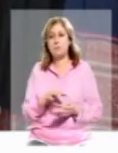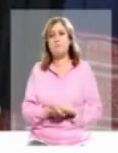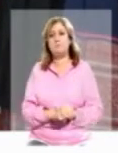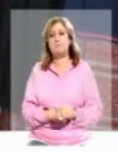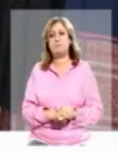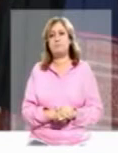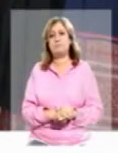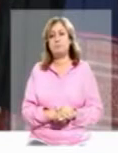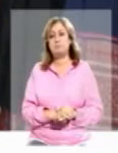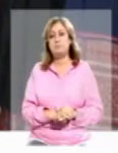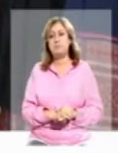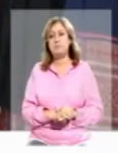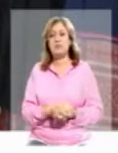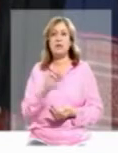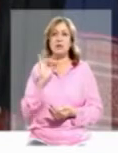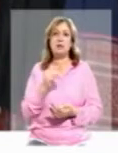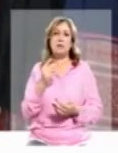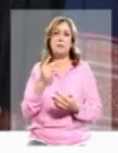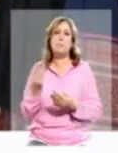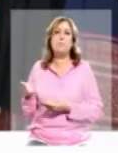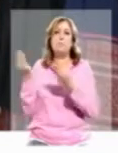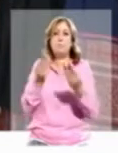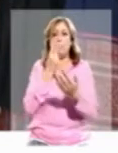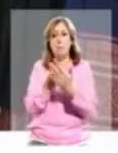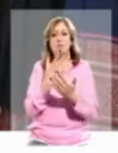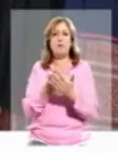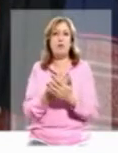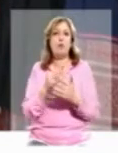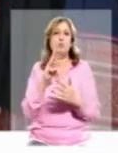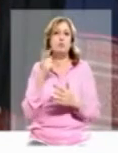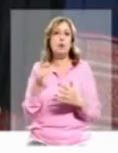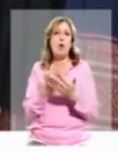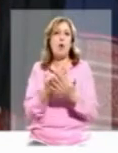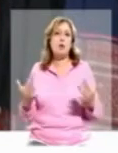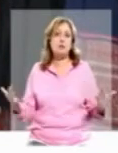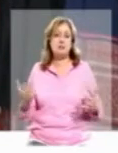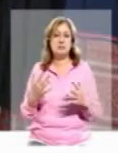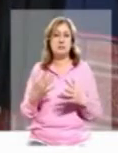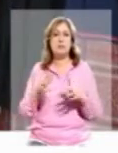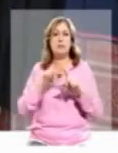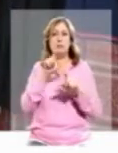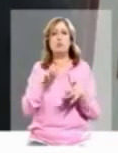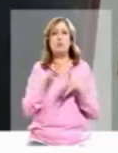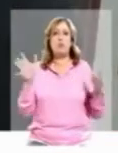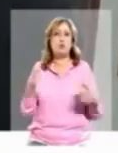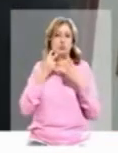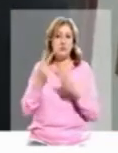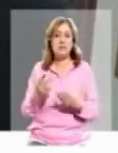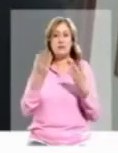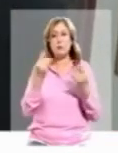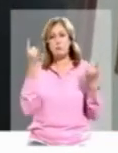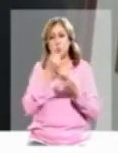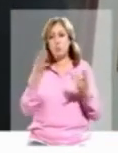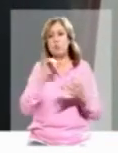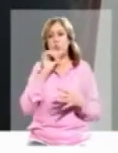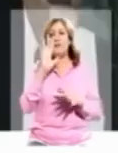ну и представления своих музейных коллекций более широкой публике. День культуры